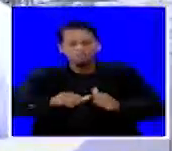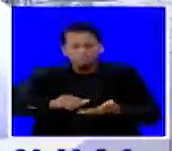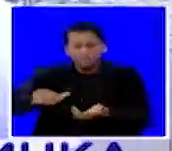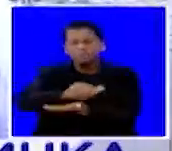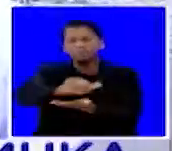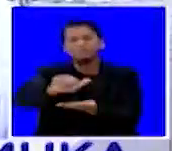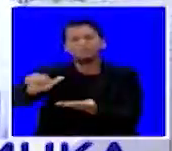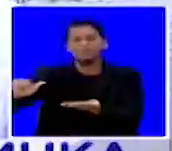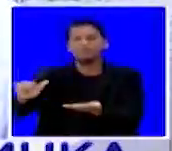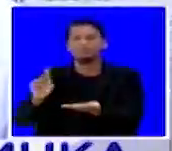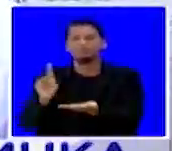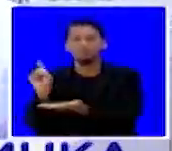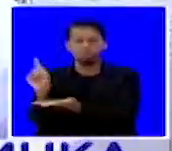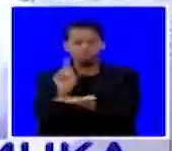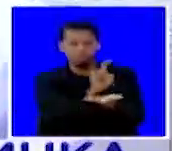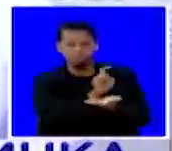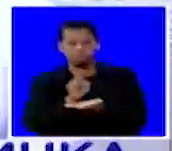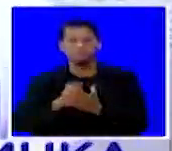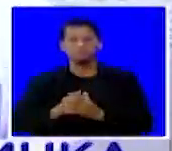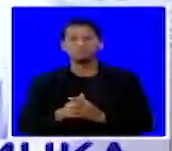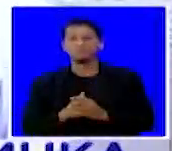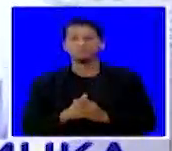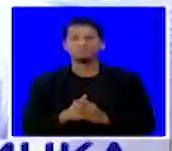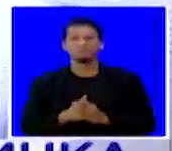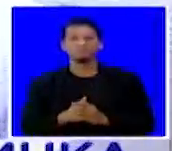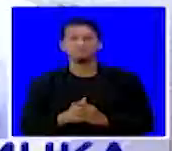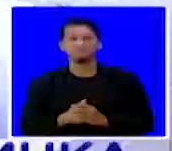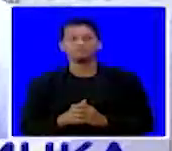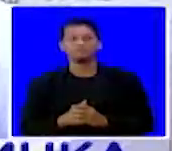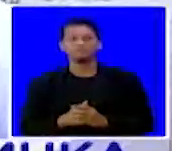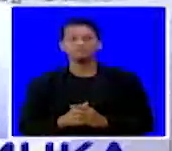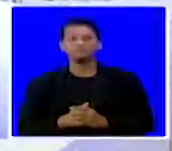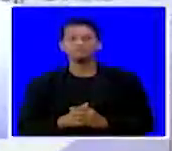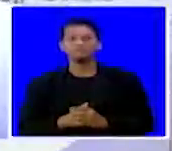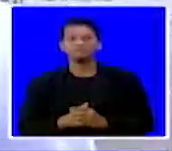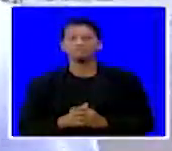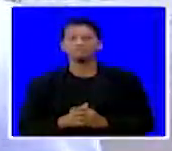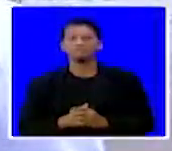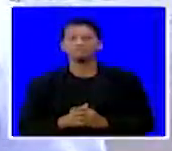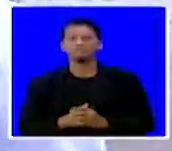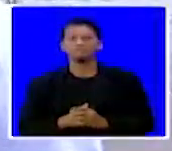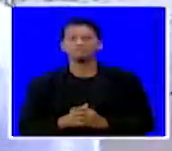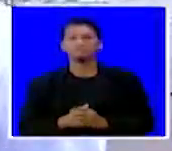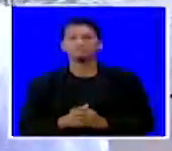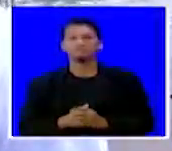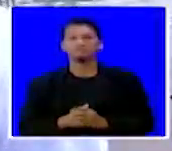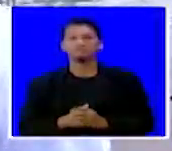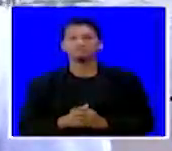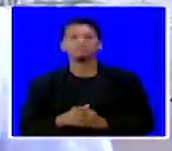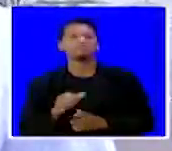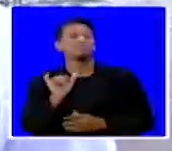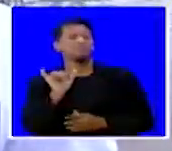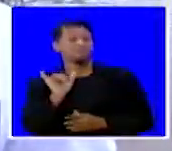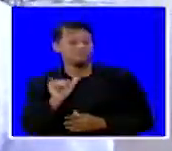sih, cuma emang harus diatur protokol ya kesehatannya. Karena di sekolah juga, di rumah juga kan anak-anak kadang nggak terlalu fokus ya belajar